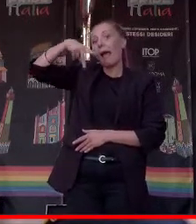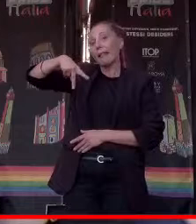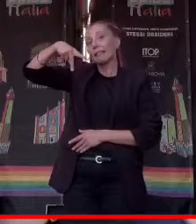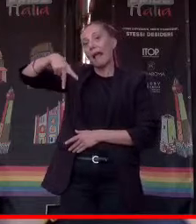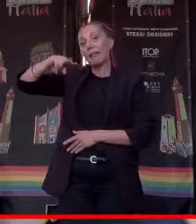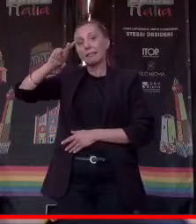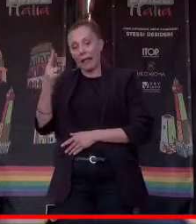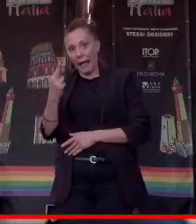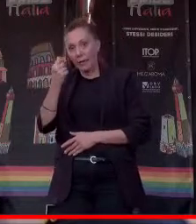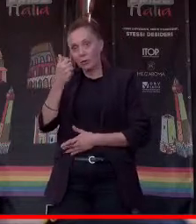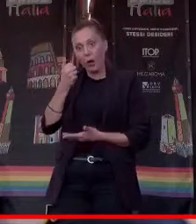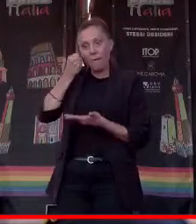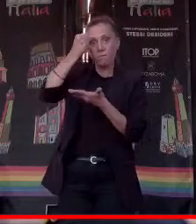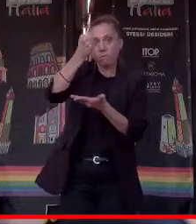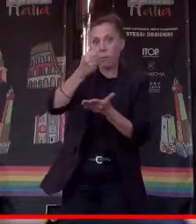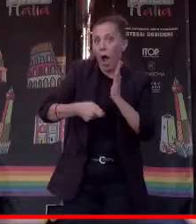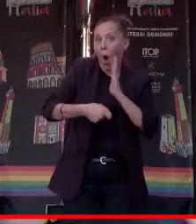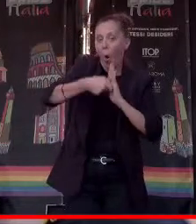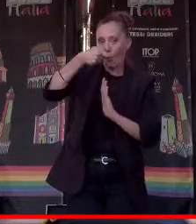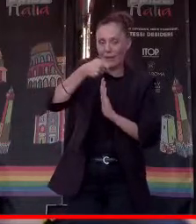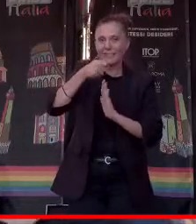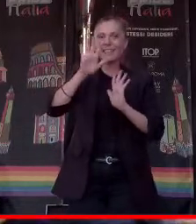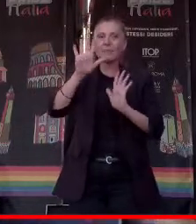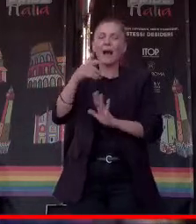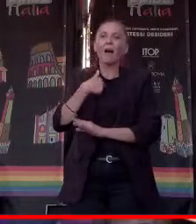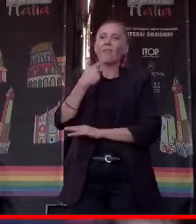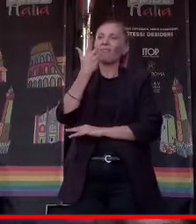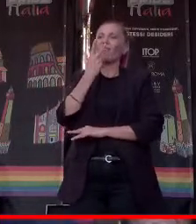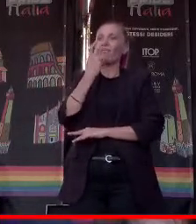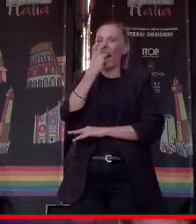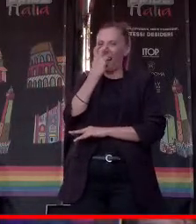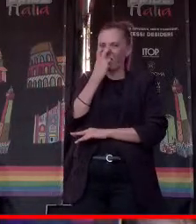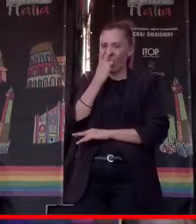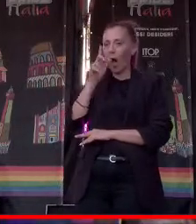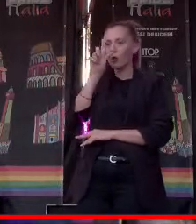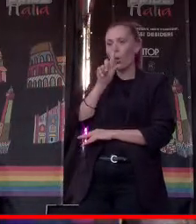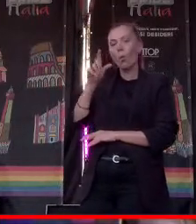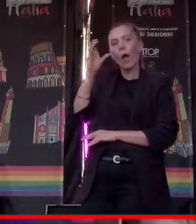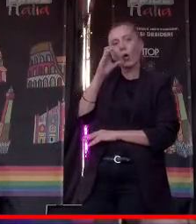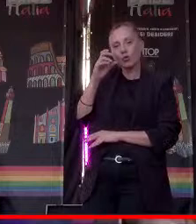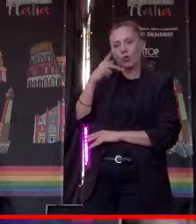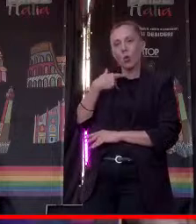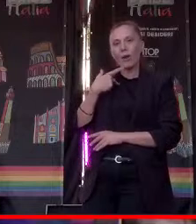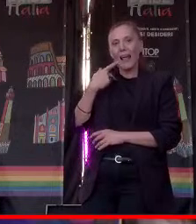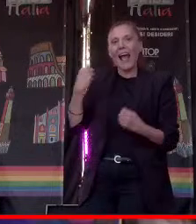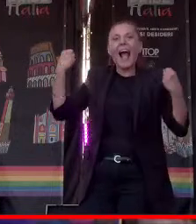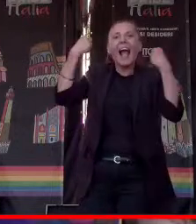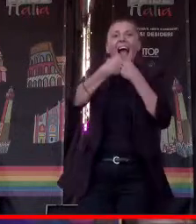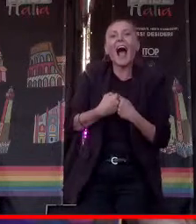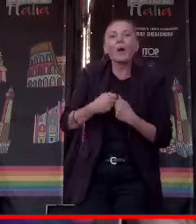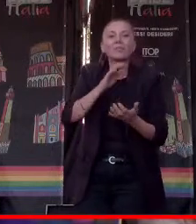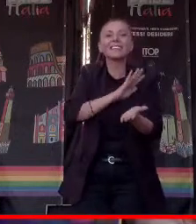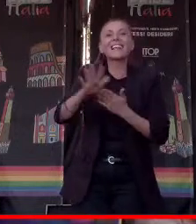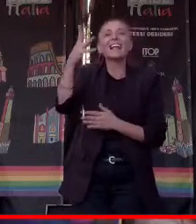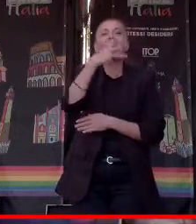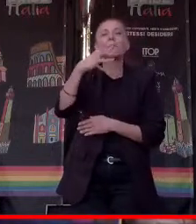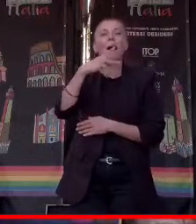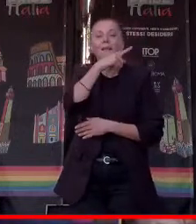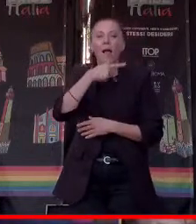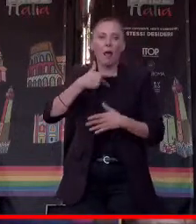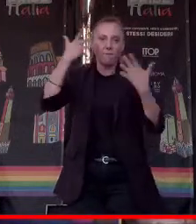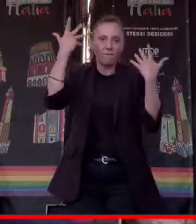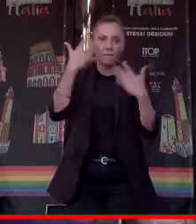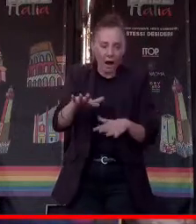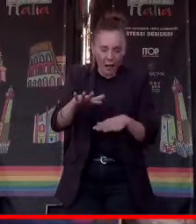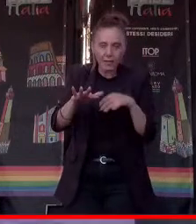E in più una cosa che volevo dire con anche l'avvocato della Luca Coscioni, con la causa che abbiamo portato avanti a Santa Marinella, se ci